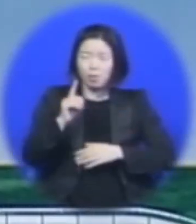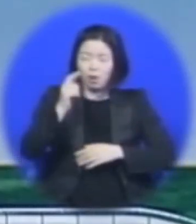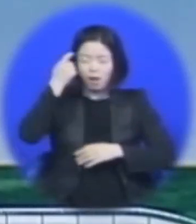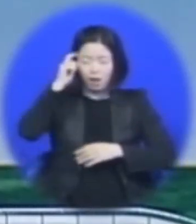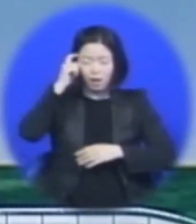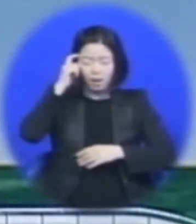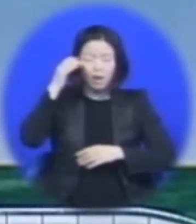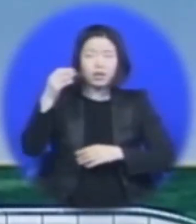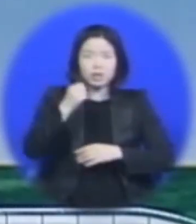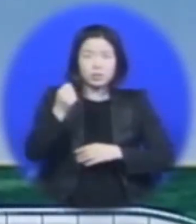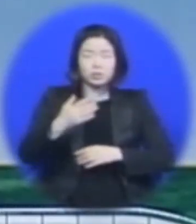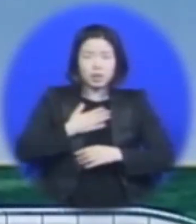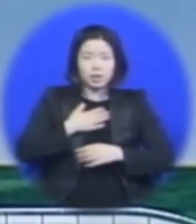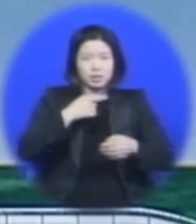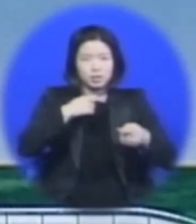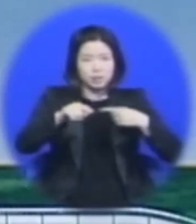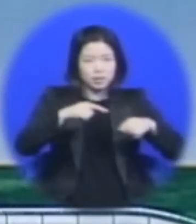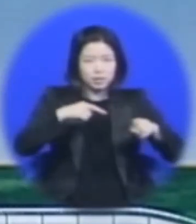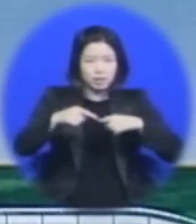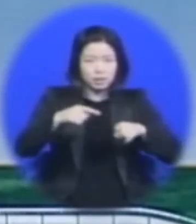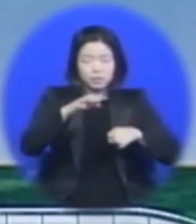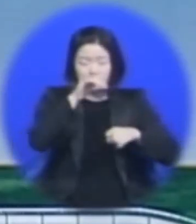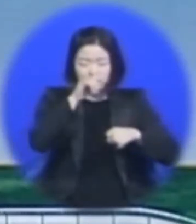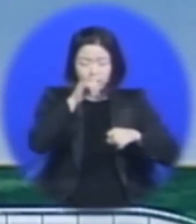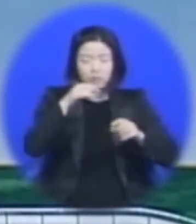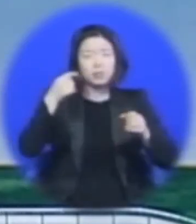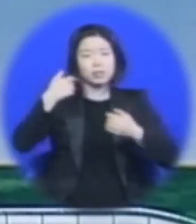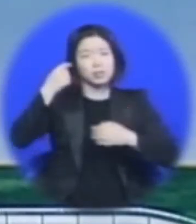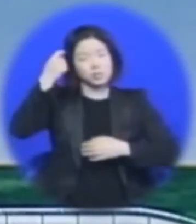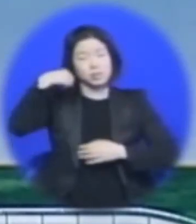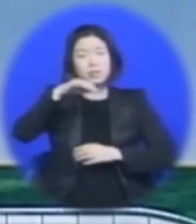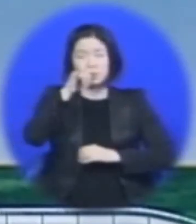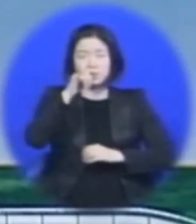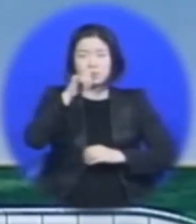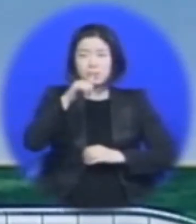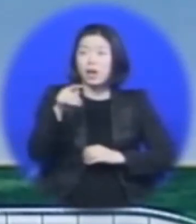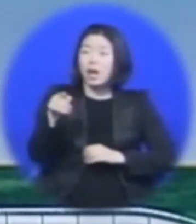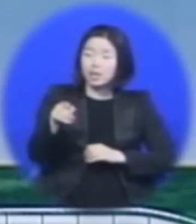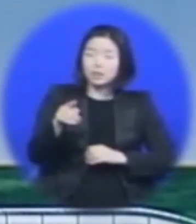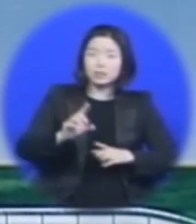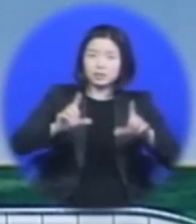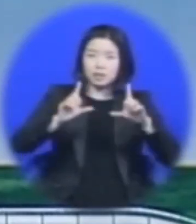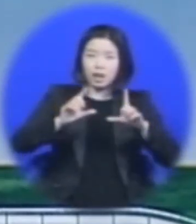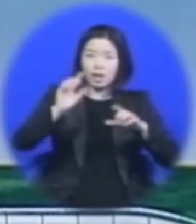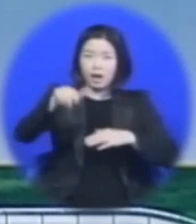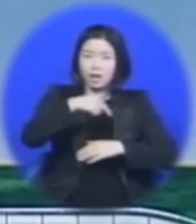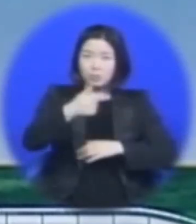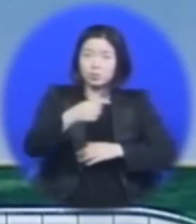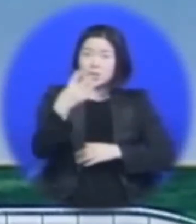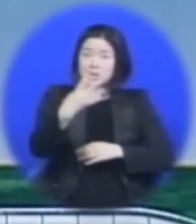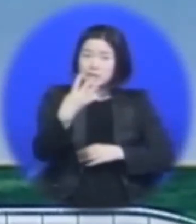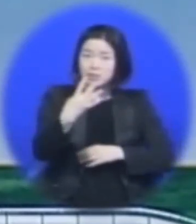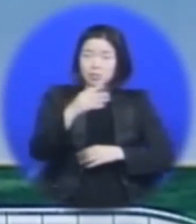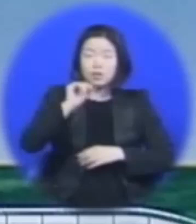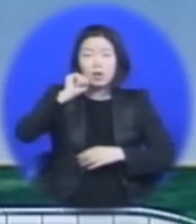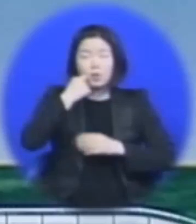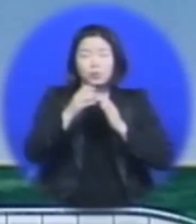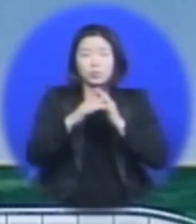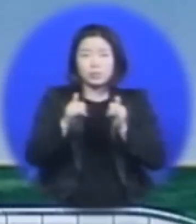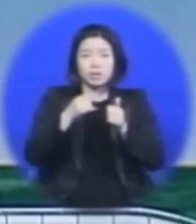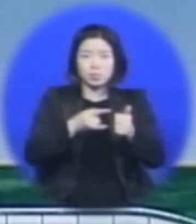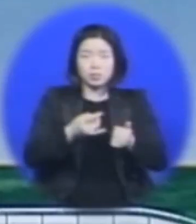나를 다루신 느낌을 받았다는 거예 그날 그분은 4천원을 어려운 사람을 위해서